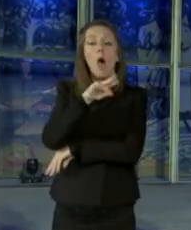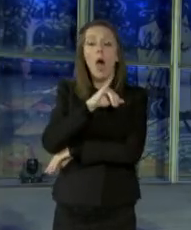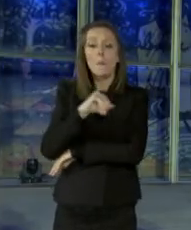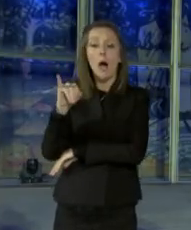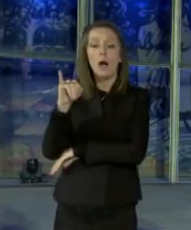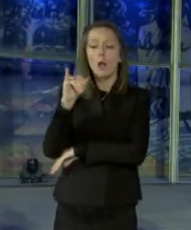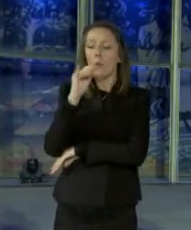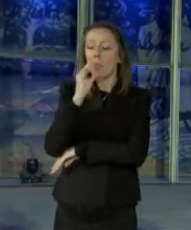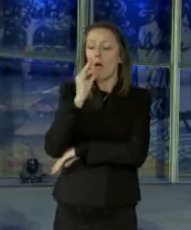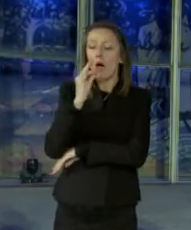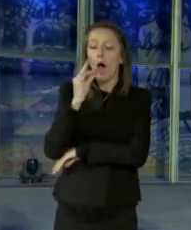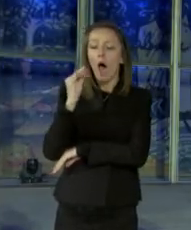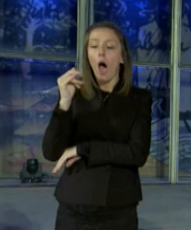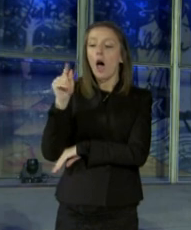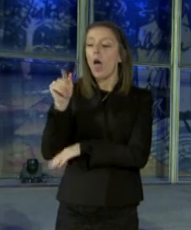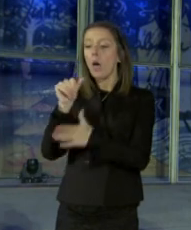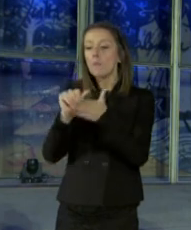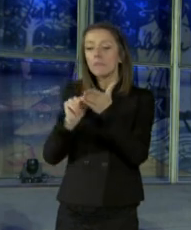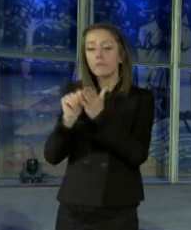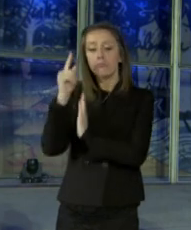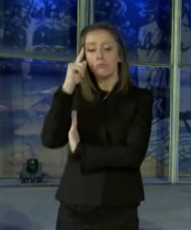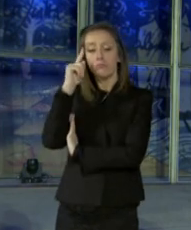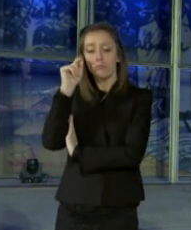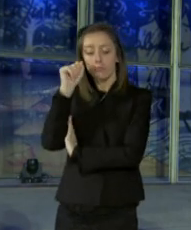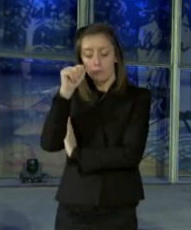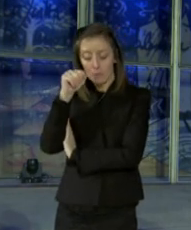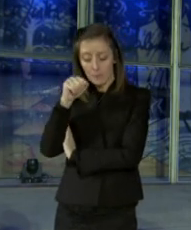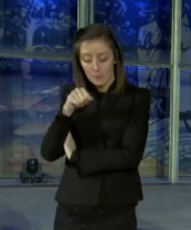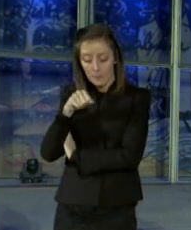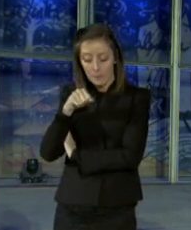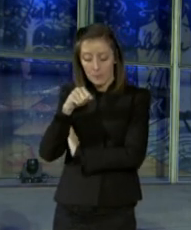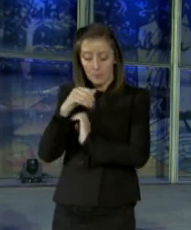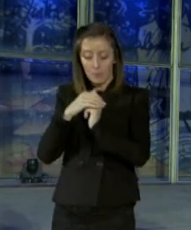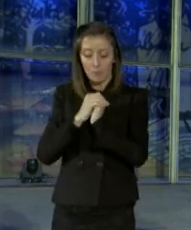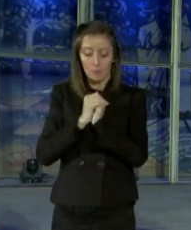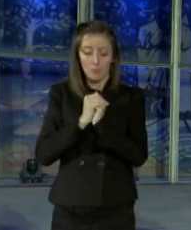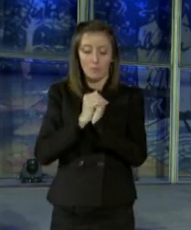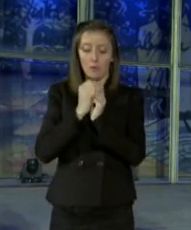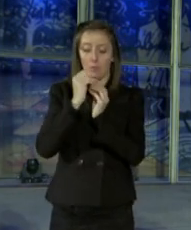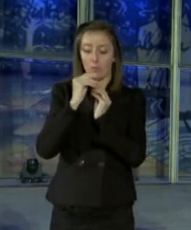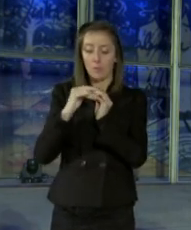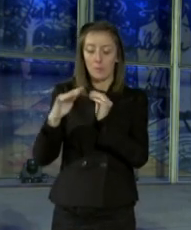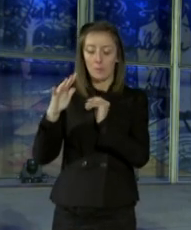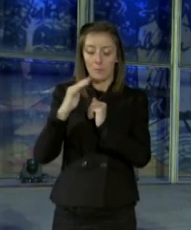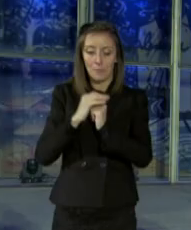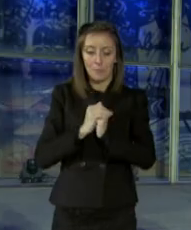dolcemente chinò la testa sul petto era spirato